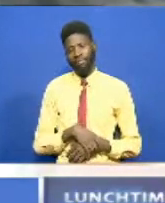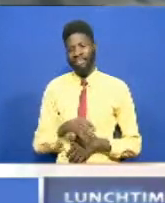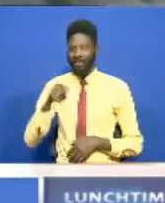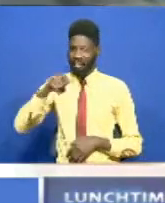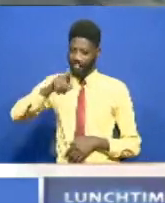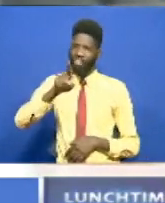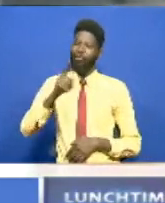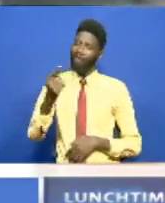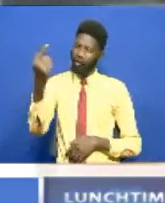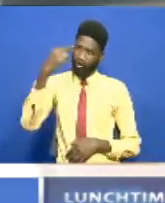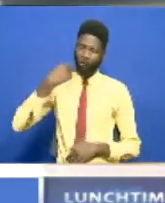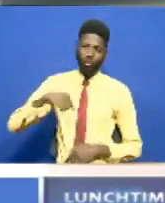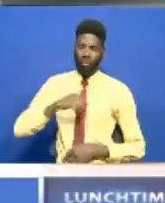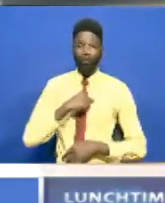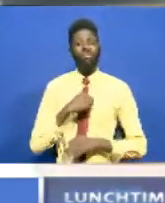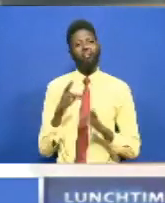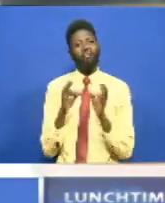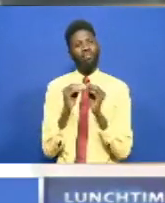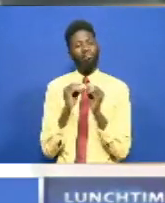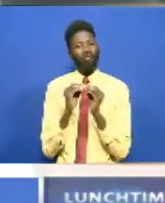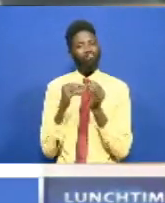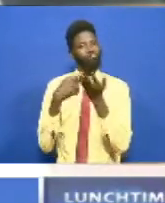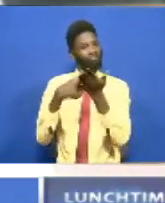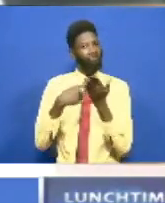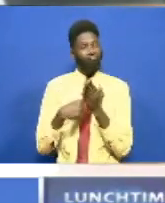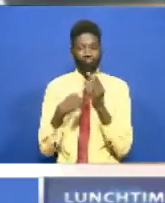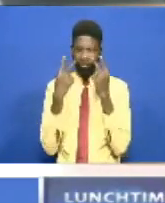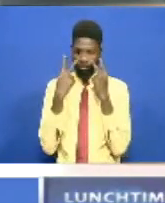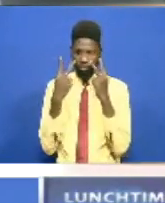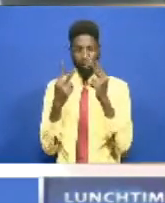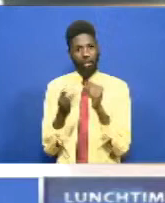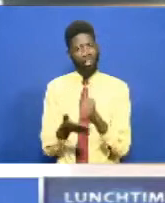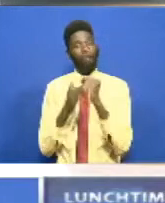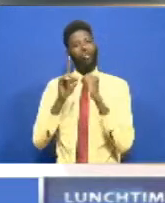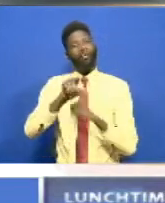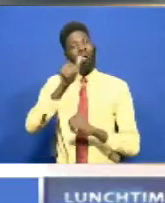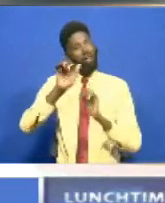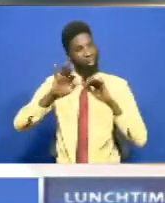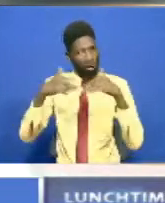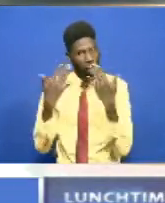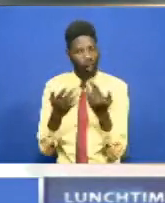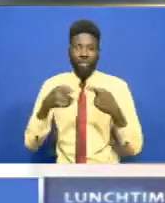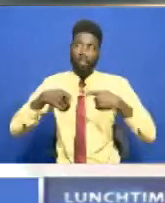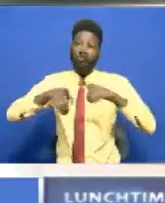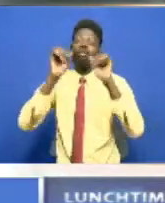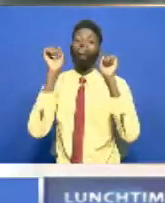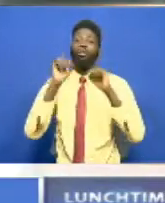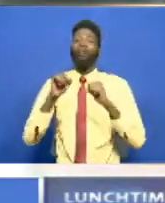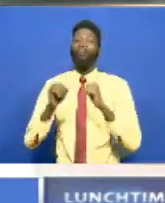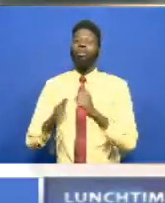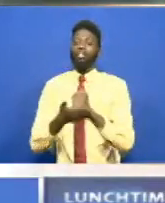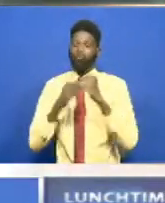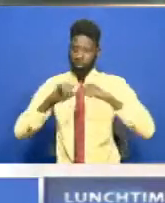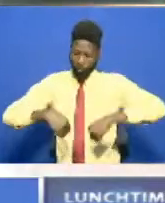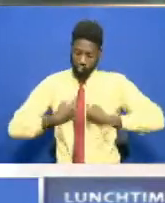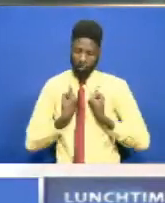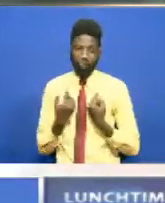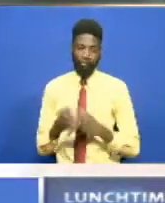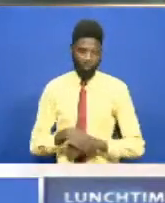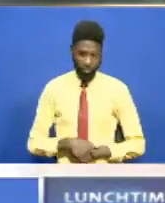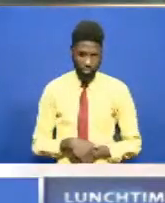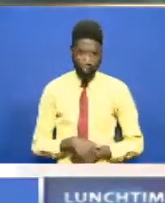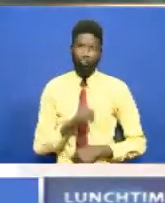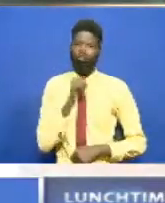Njooni tuketi, tuongee, tujue tutasaidiana kwa njia gani ndio wewe mwenyewe uweze kujisaidia. Usiwe mtu